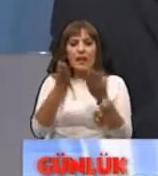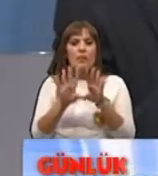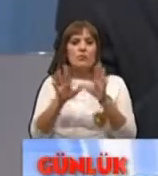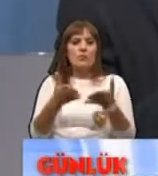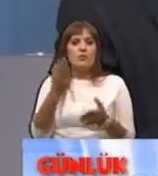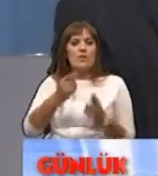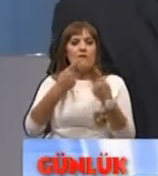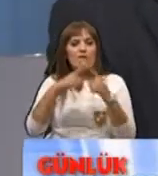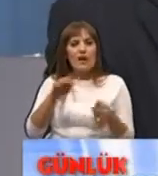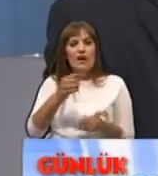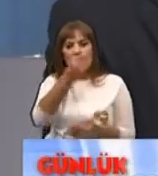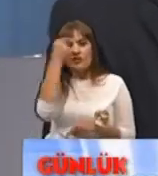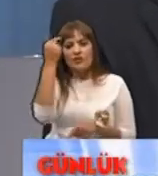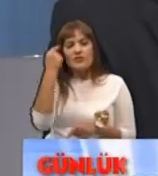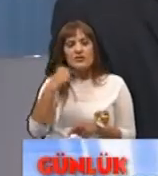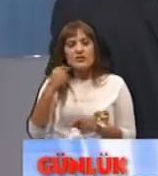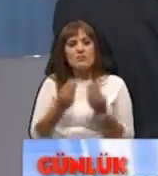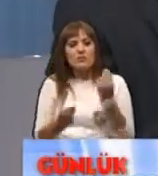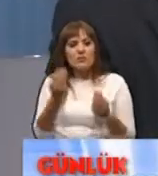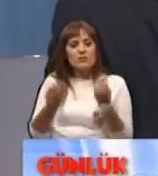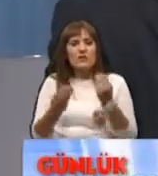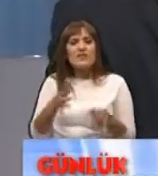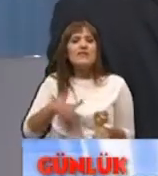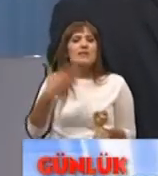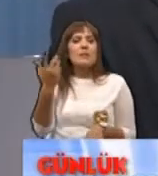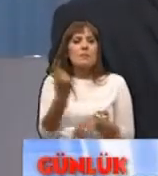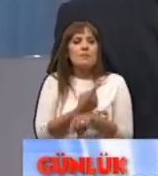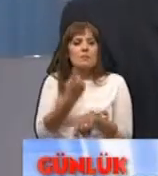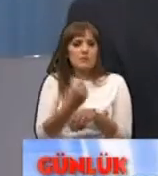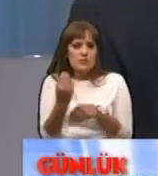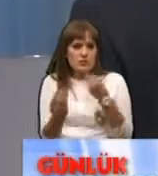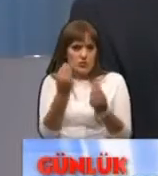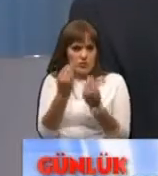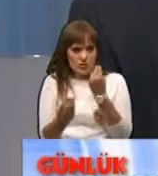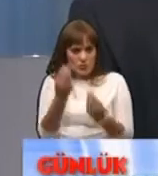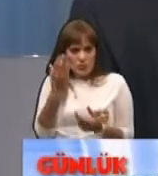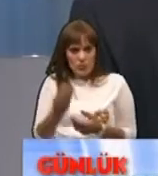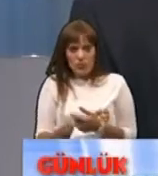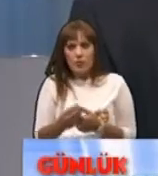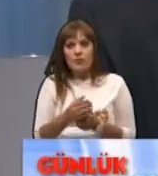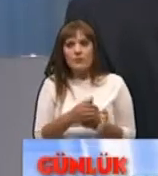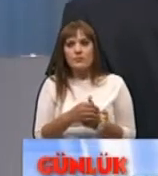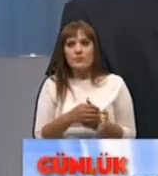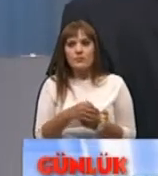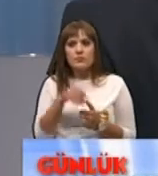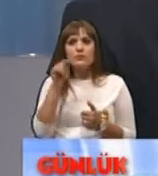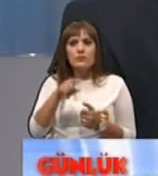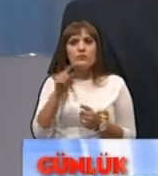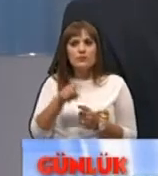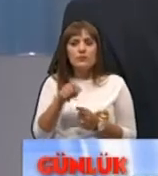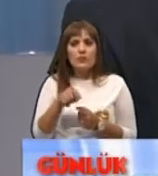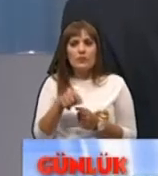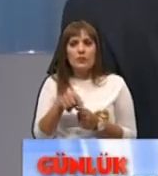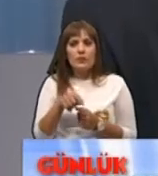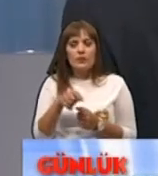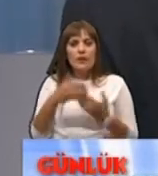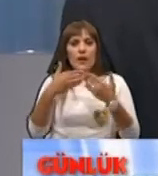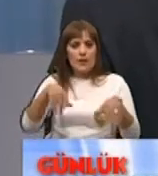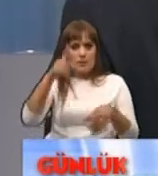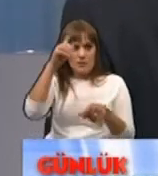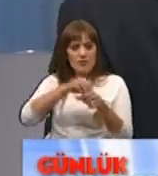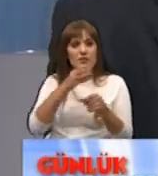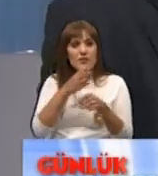bozuluyor. Farklı çizgiler ortaya çıkıyor bu defa. Doğru. İstemediğiniz bir çizgiler ortaya çıkıyor. Bunu engellemek